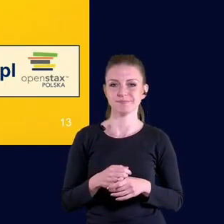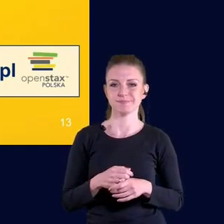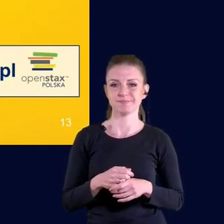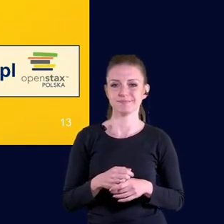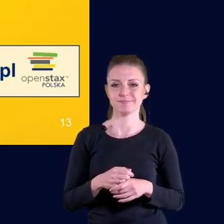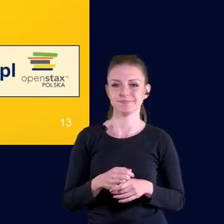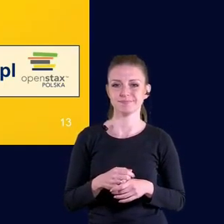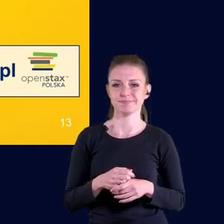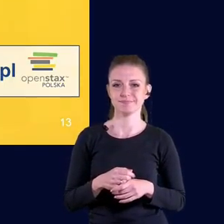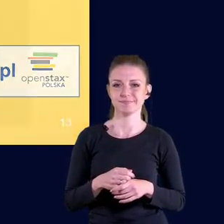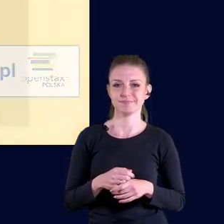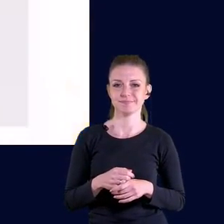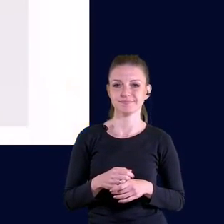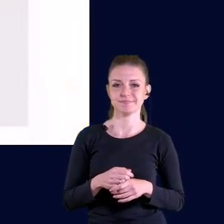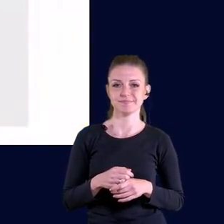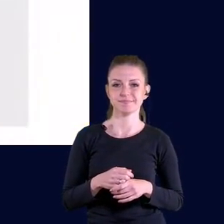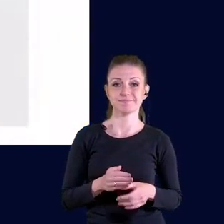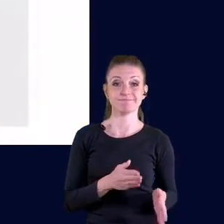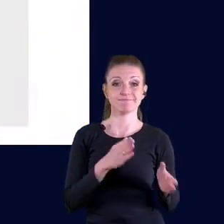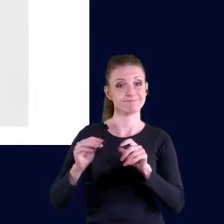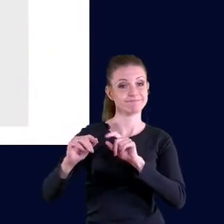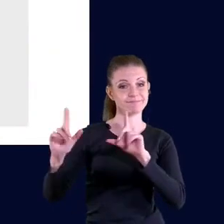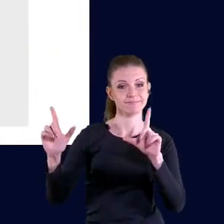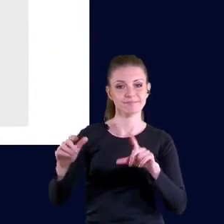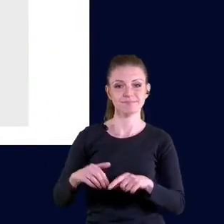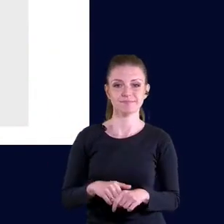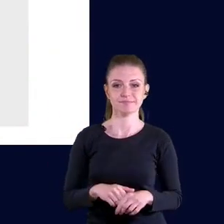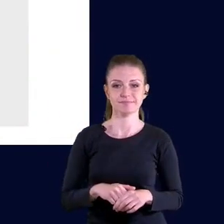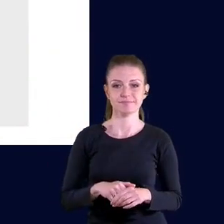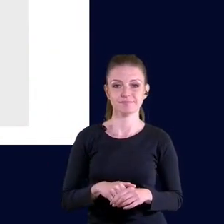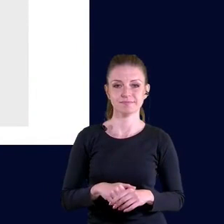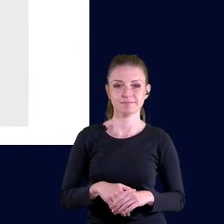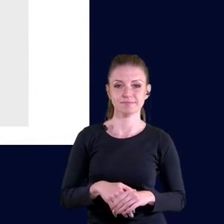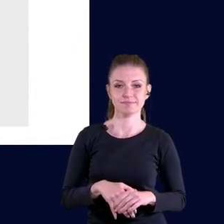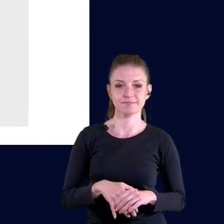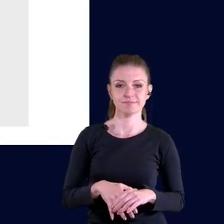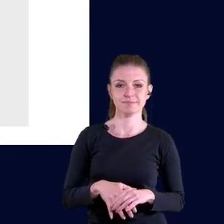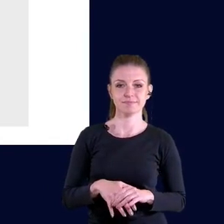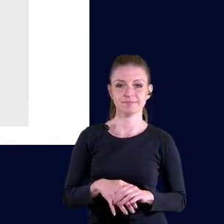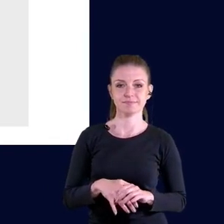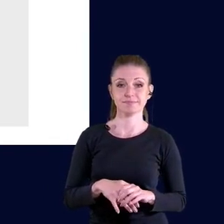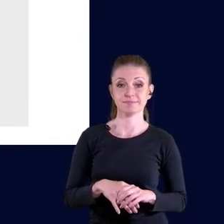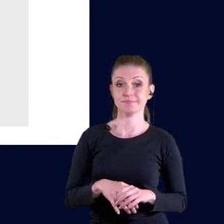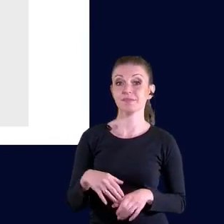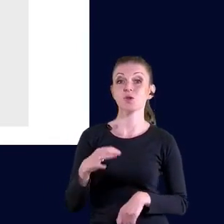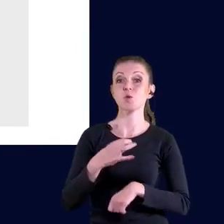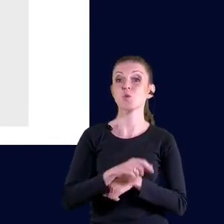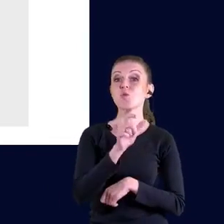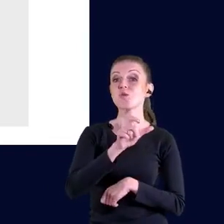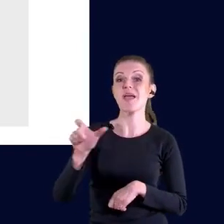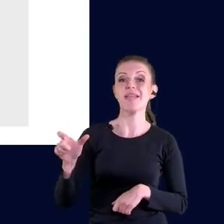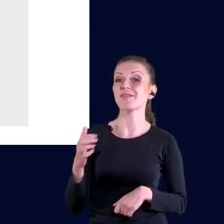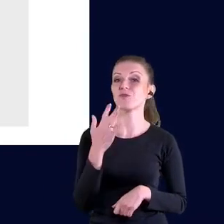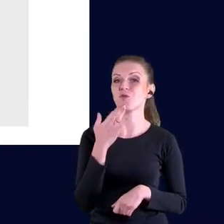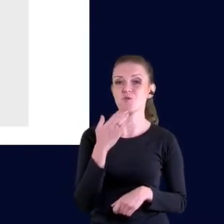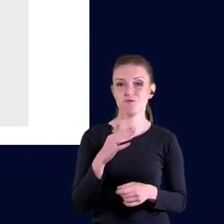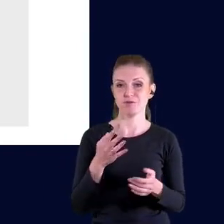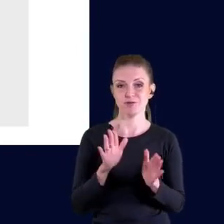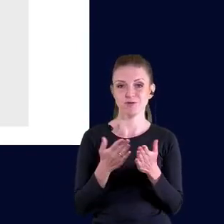proszę o kolejny slajd nie tylko studenci cenią sobie